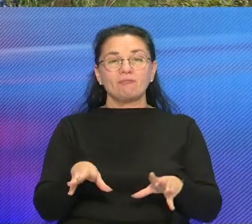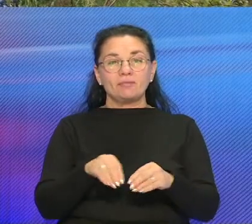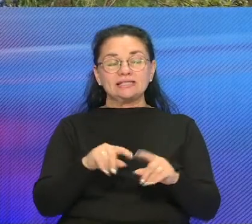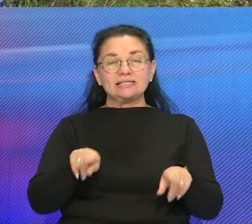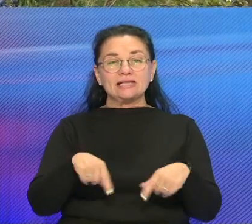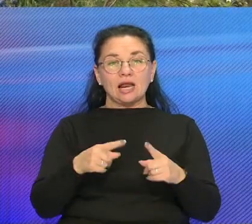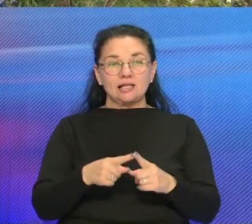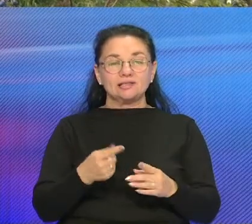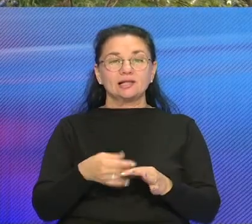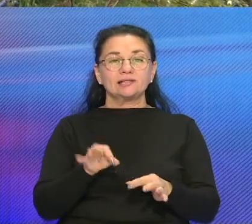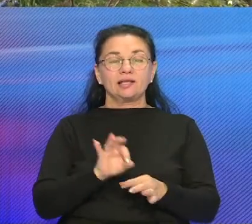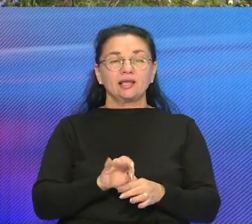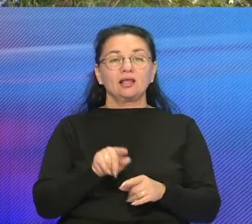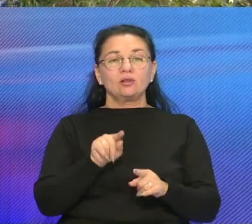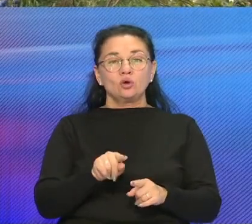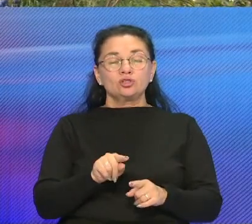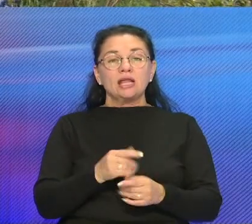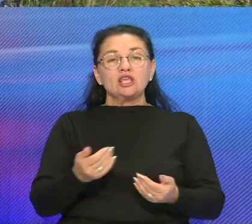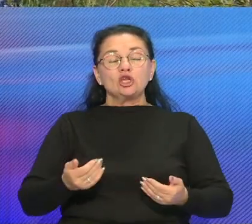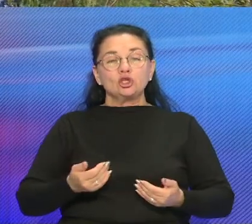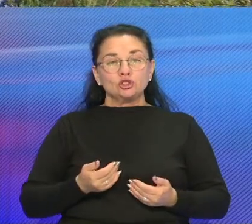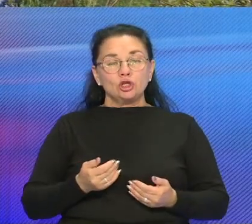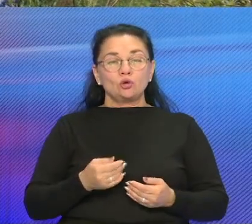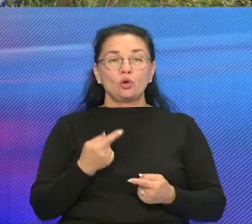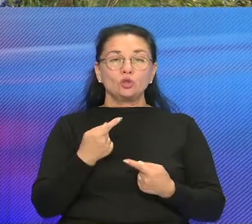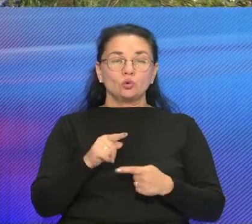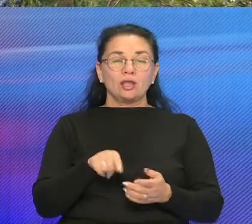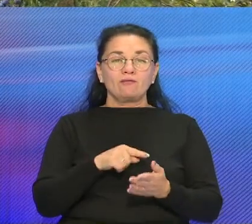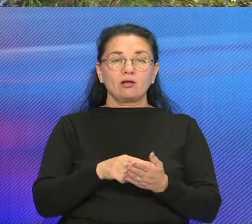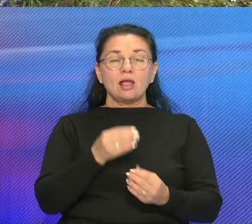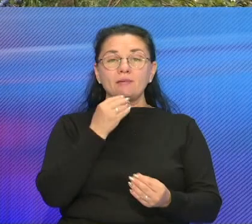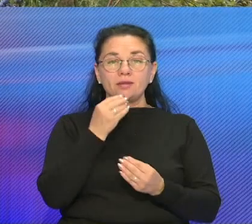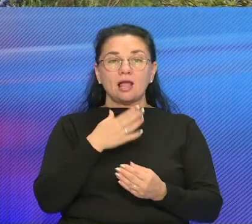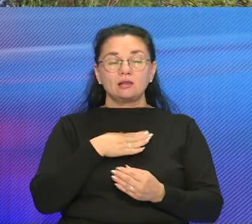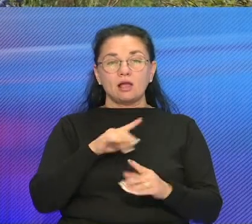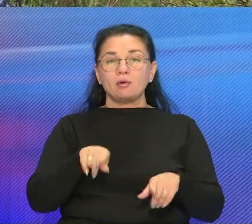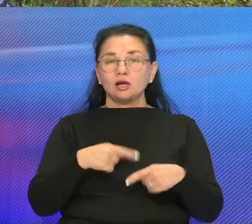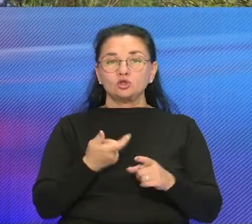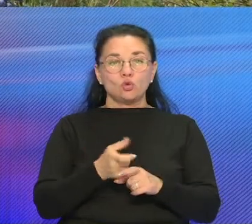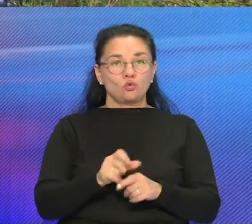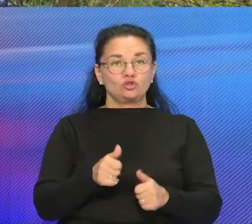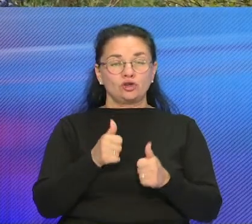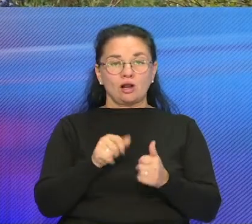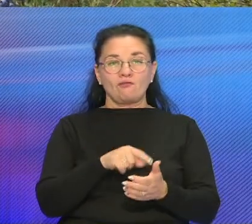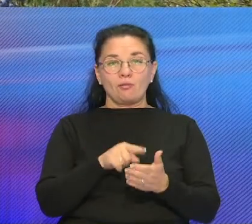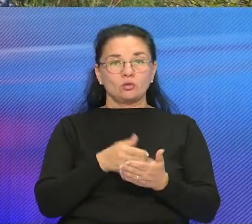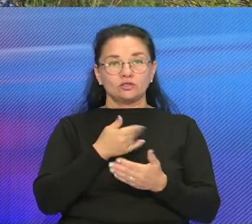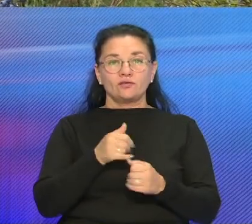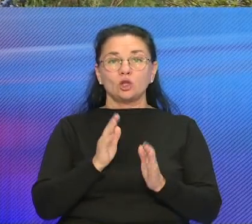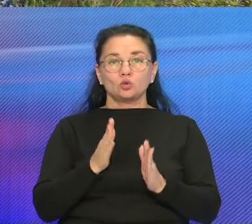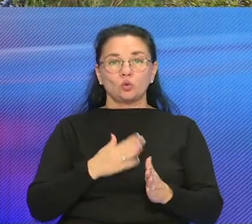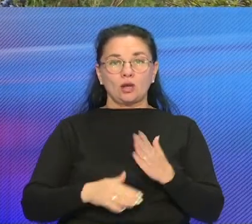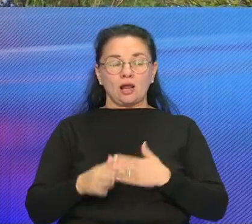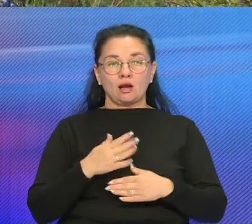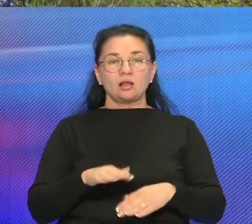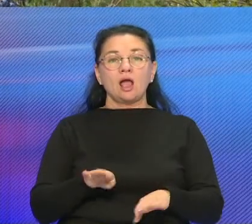чтобы и тот же тушь, как бы, и жилье, если какие-то проблемы. Питание нам хорошо организовывают, тут вообще вопросов нет, мы только рады. А